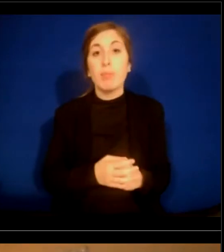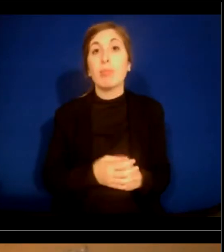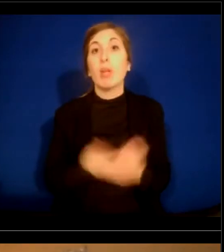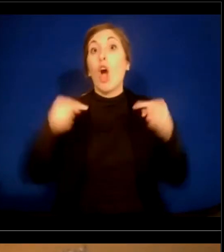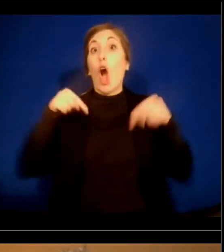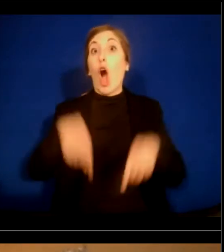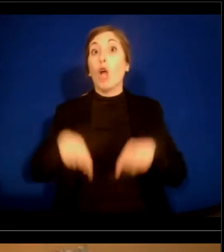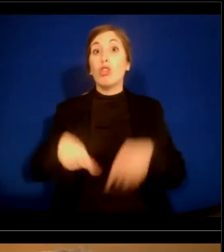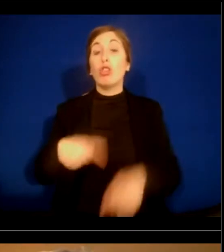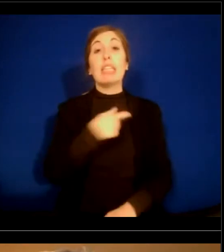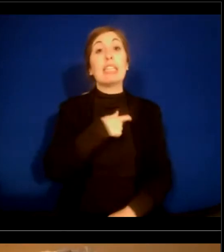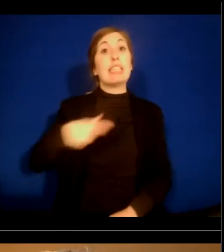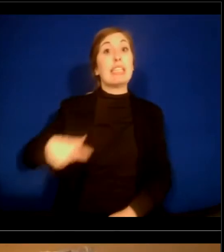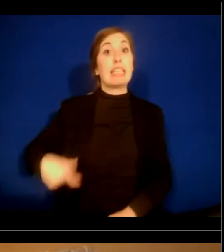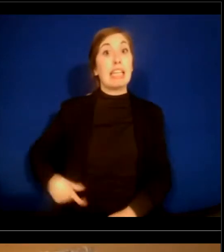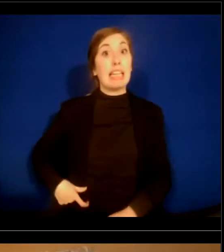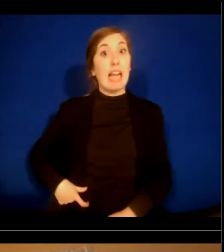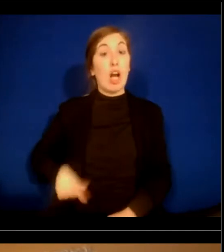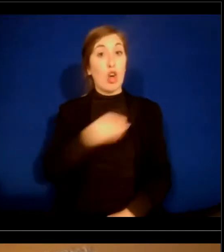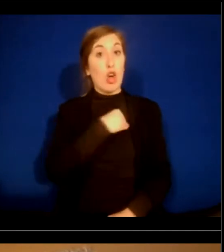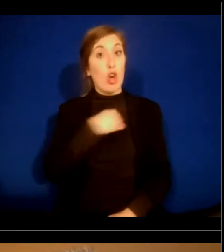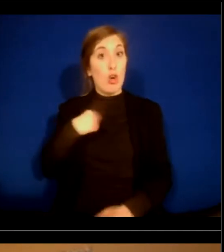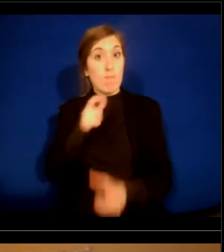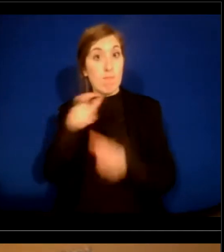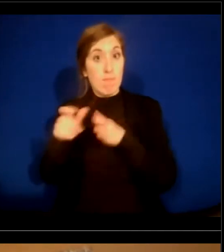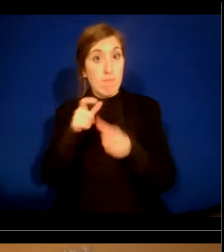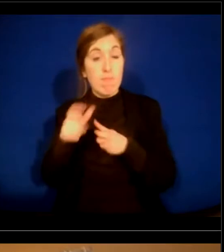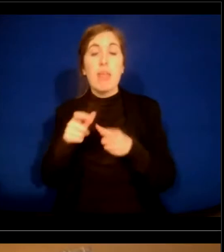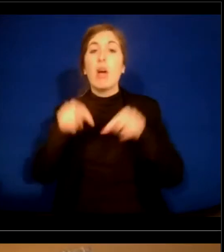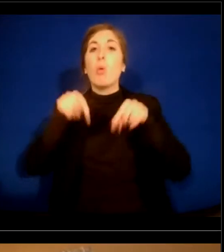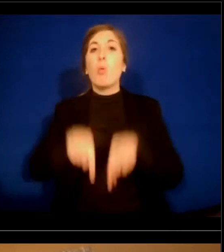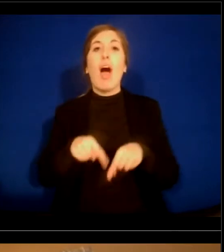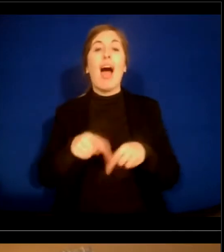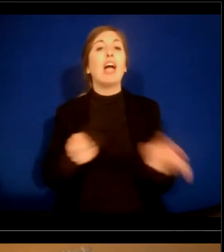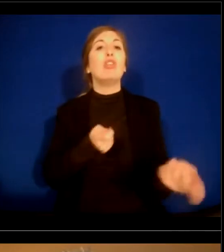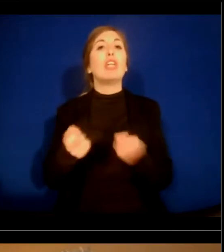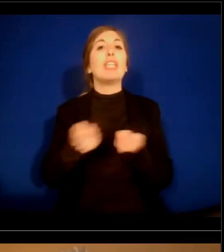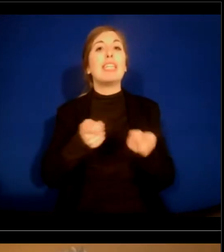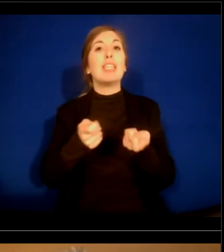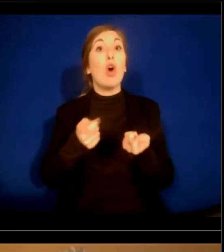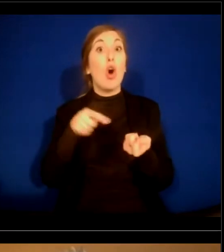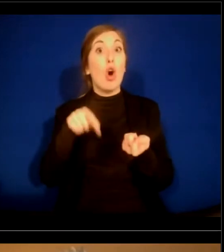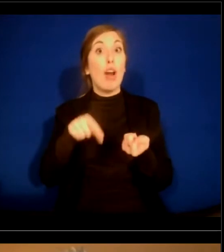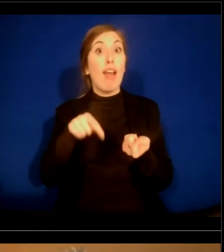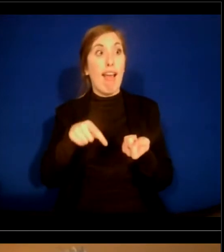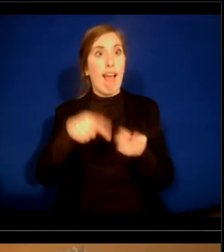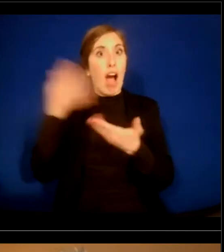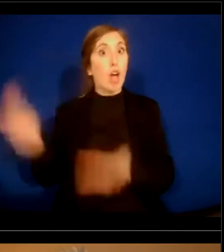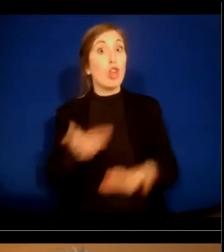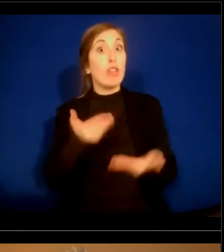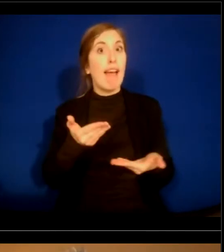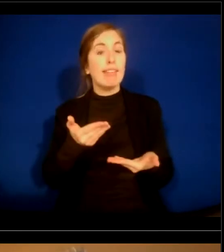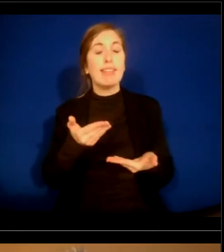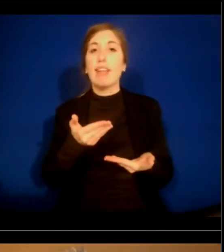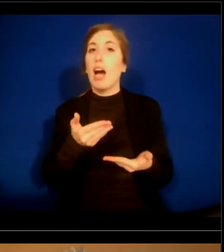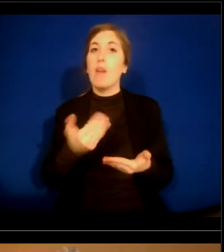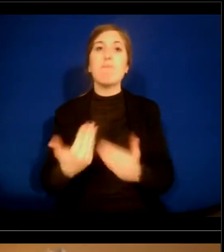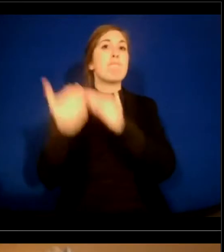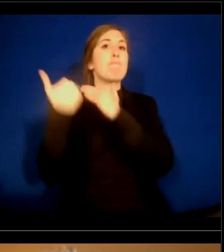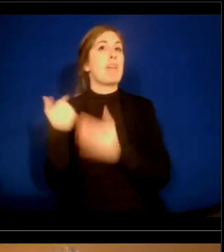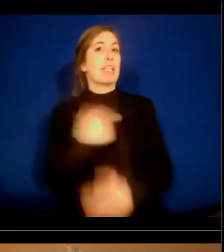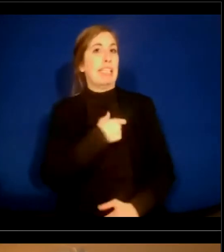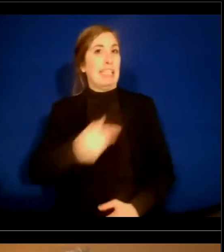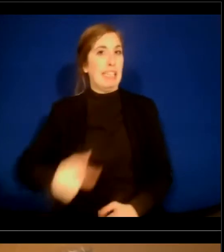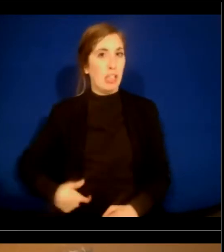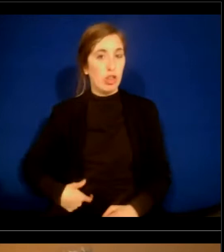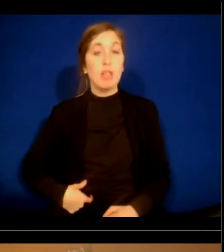sindaco. Qui la gestione in Polonia dell'accoglienza è nelle mani dei sindaci, le persone vengono accolte in grandi centri commerciali,